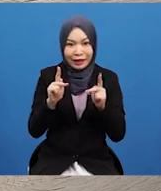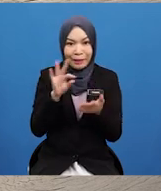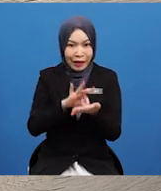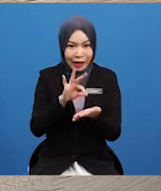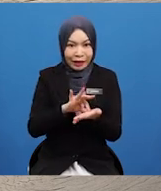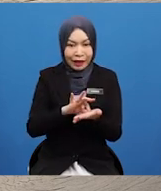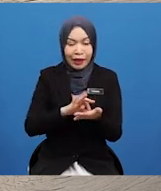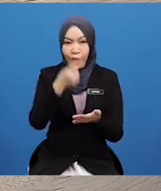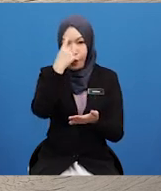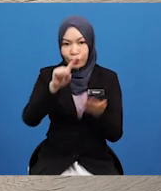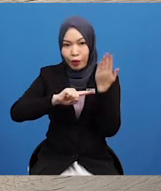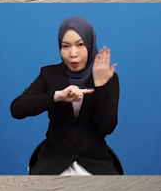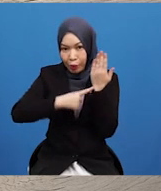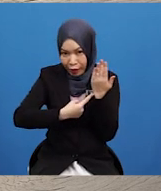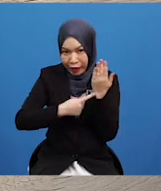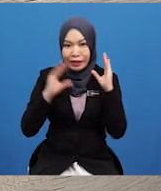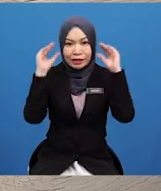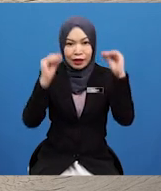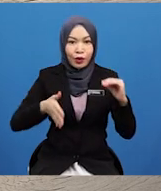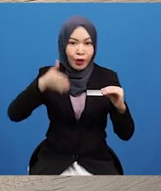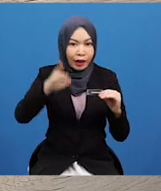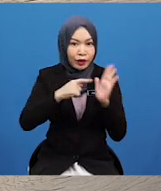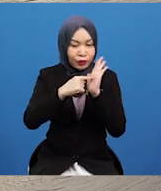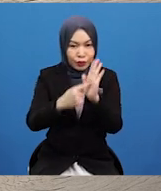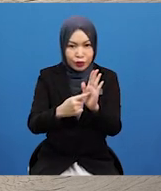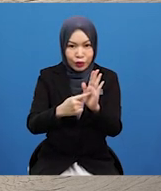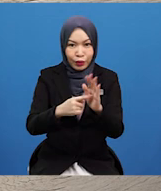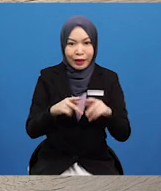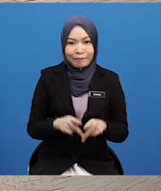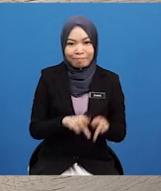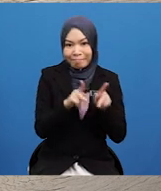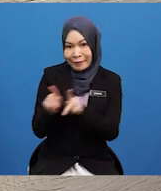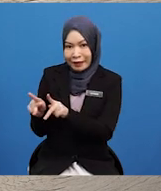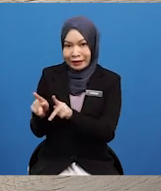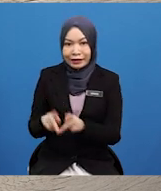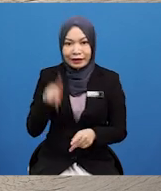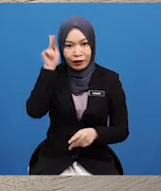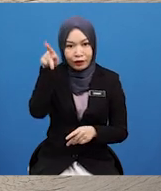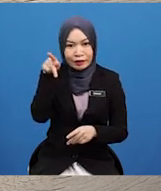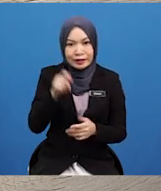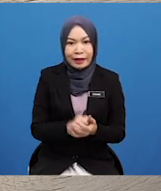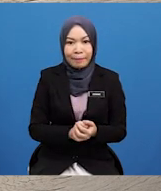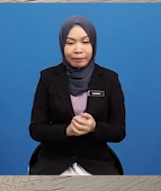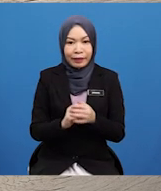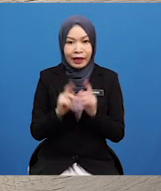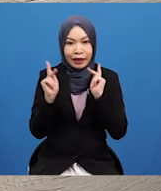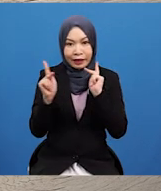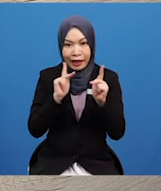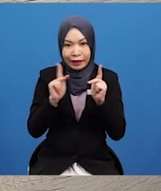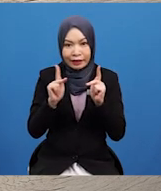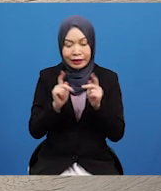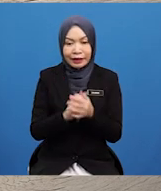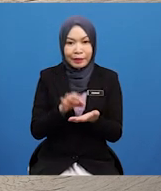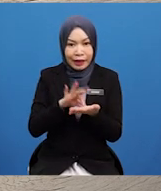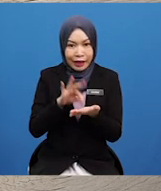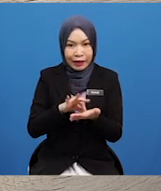permulaan, cikgu akan menunjukkan peta konsep kata bilangan yang meliputi konsep kata bilangan,